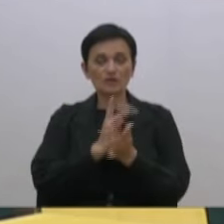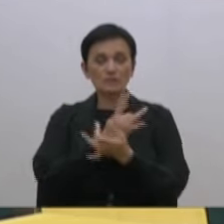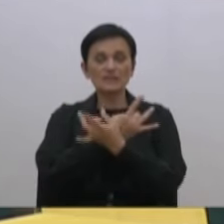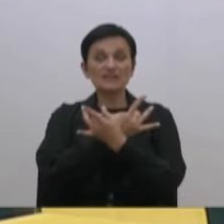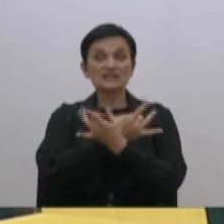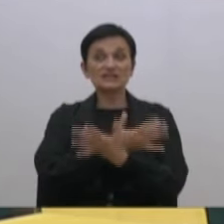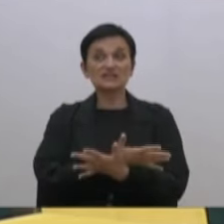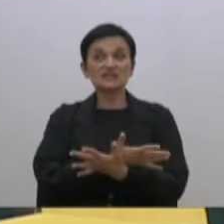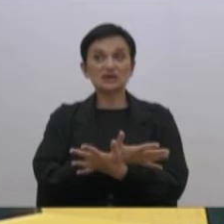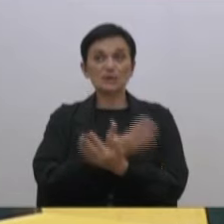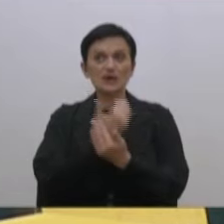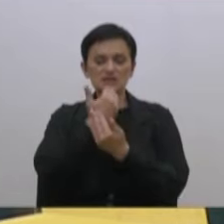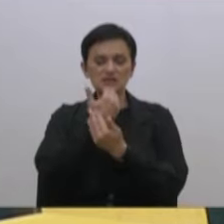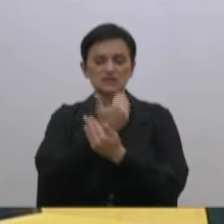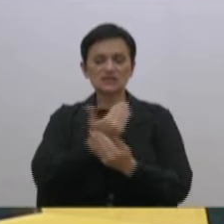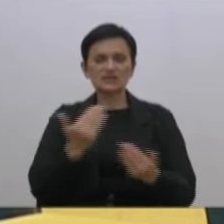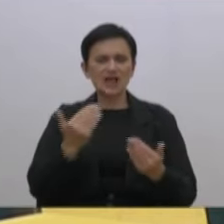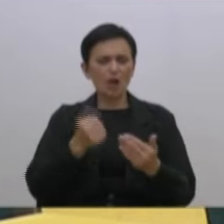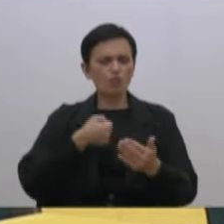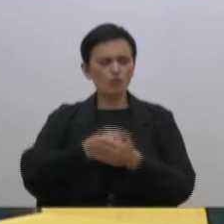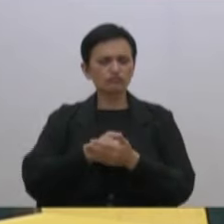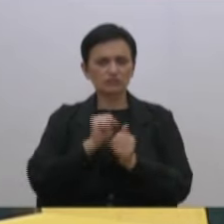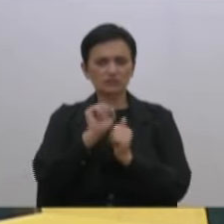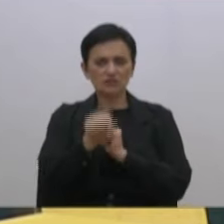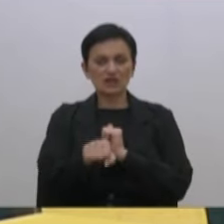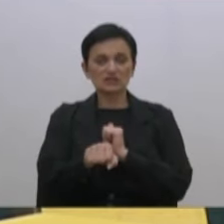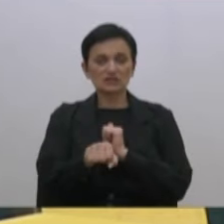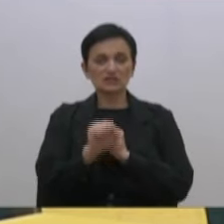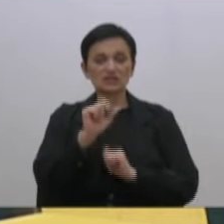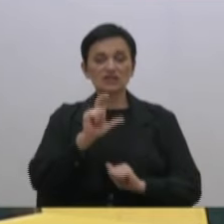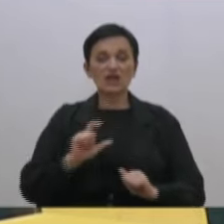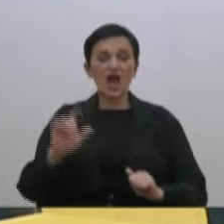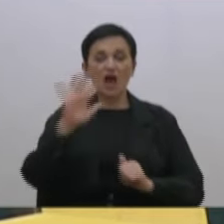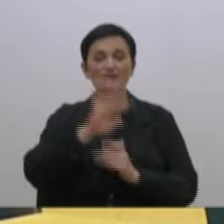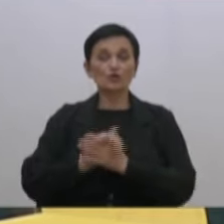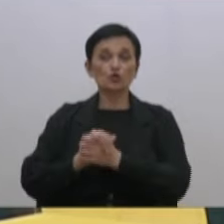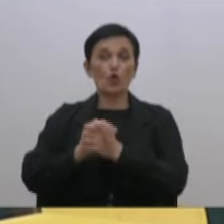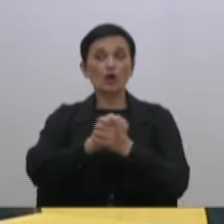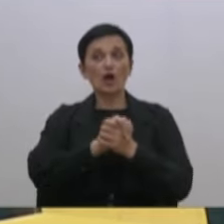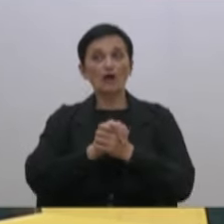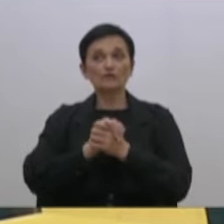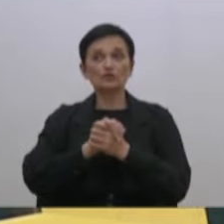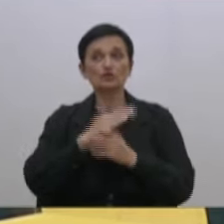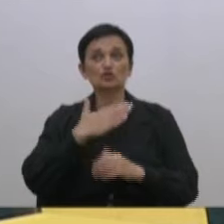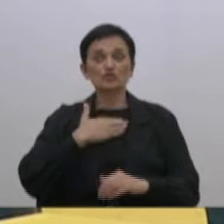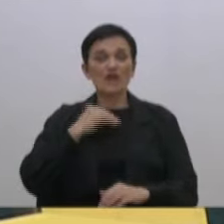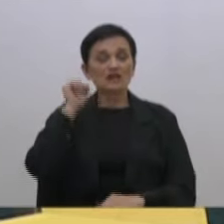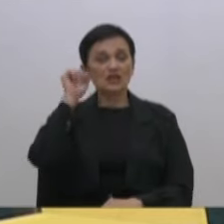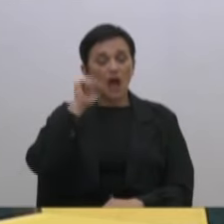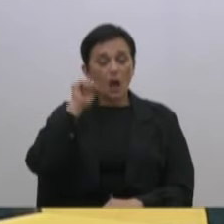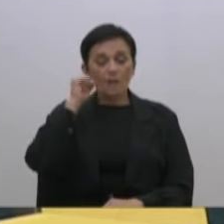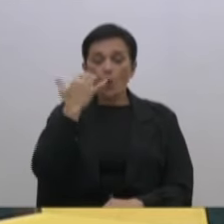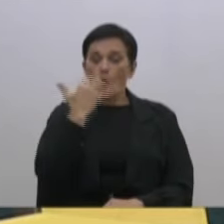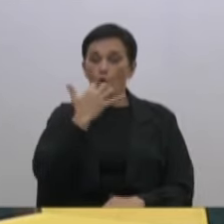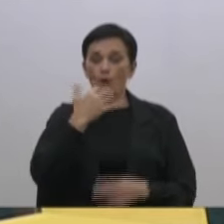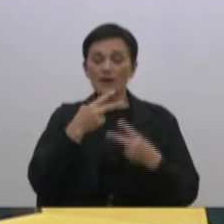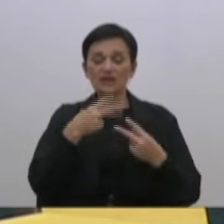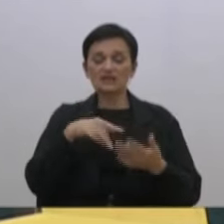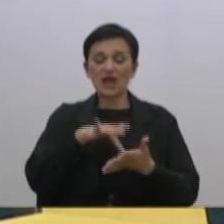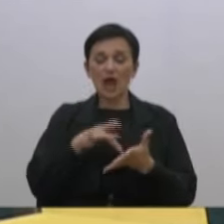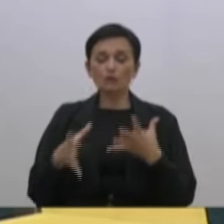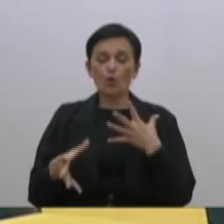სიღარიბის საბოლოოდ დაძლევას და ევროკავშირში ჩვენ აფხაზ და ოს